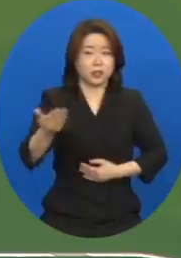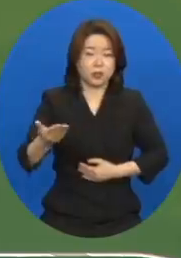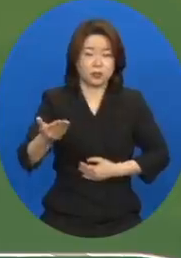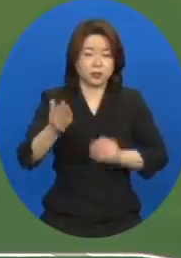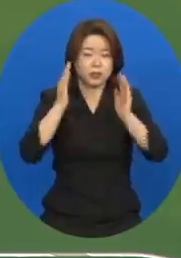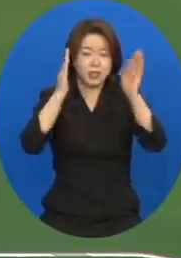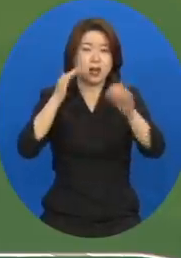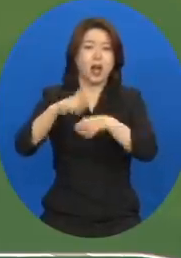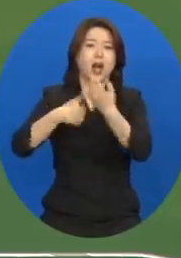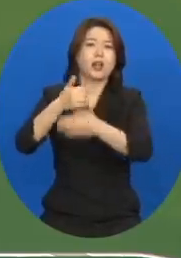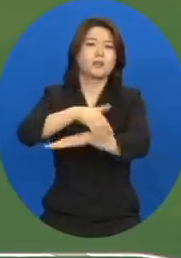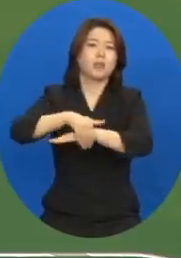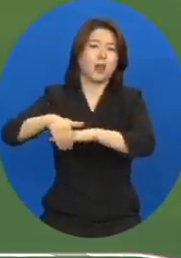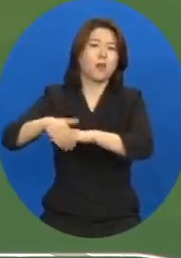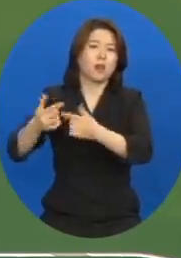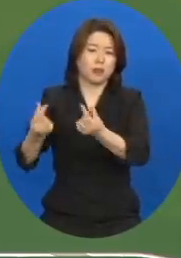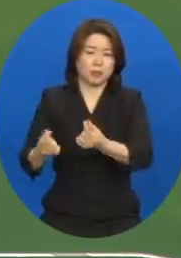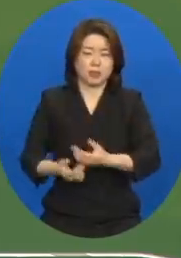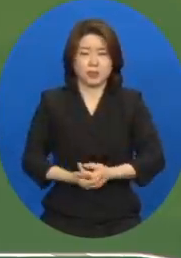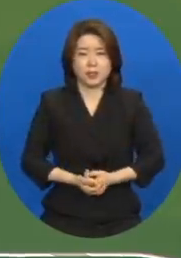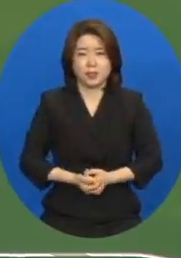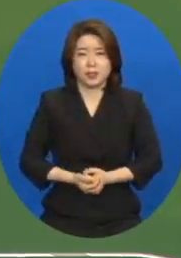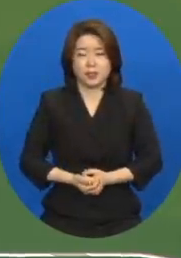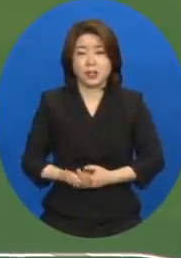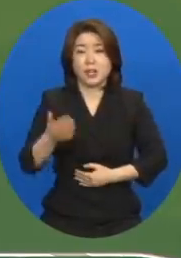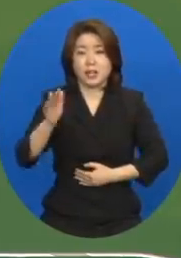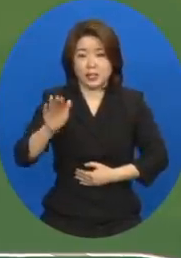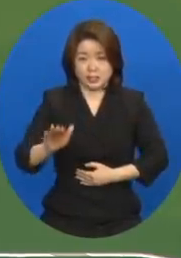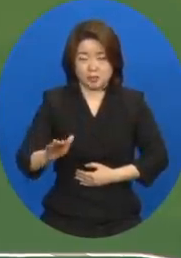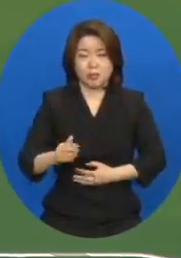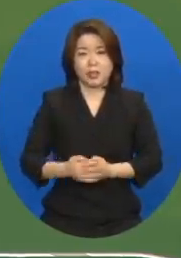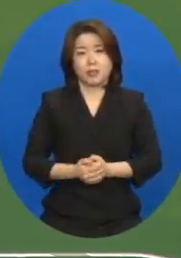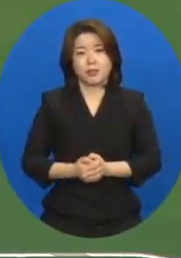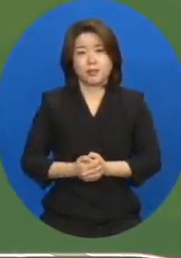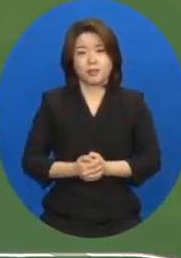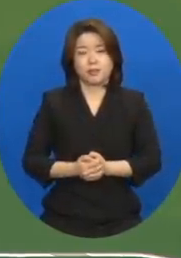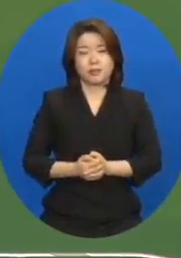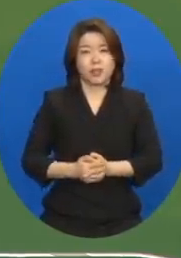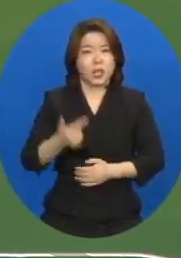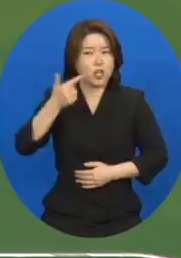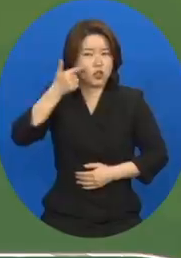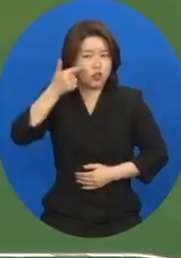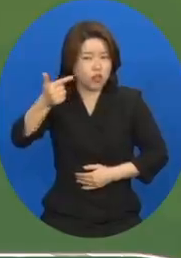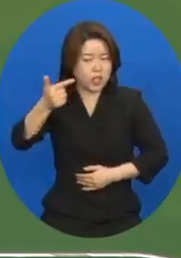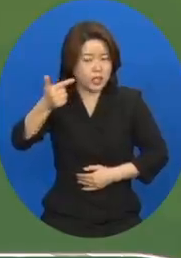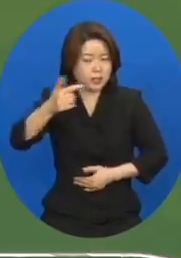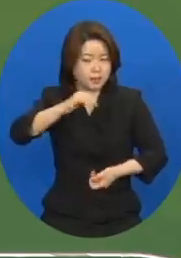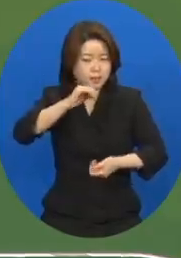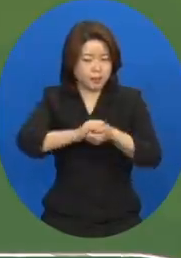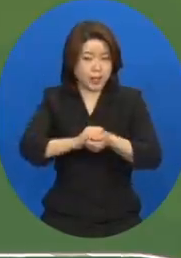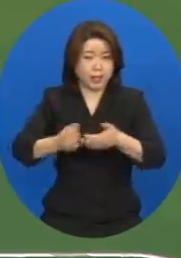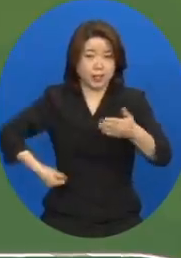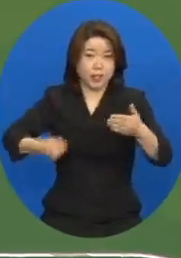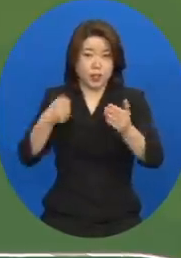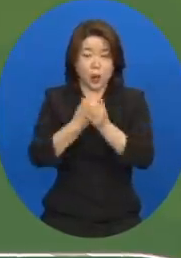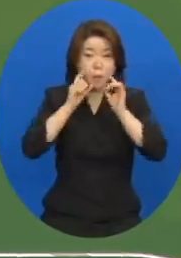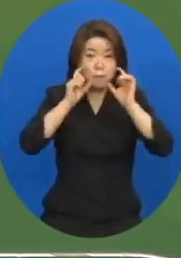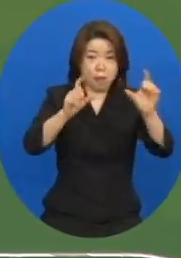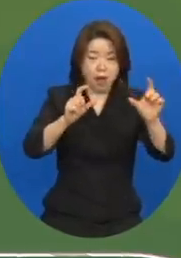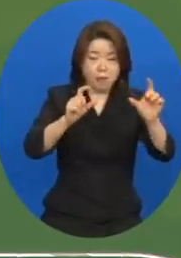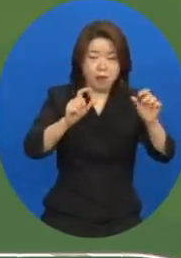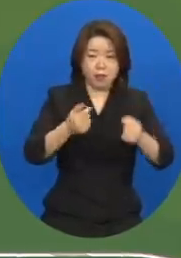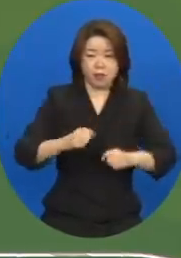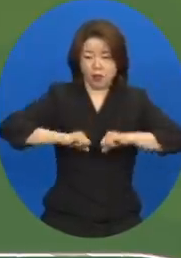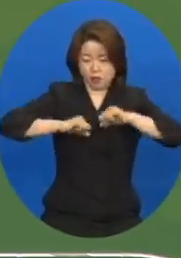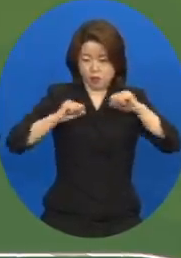하나님의 계획이십니다. 그러나 6일이라고 딱 정해져 있으면 순종이